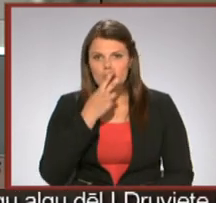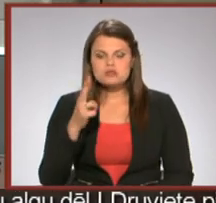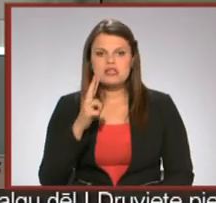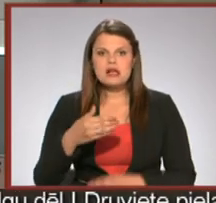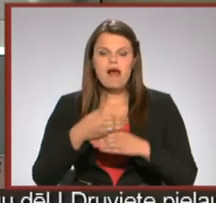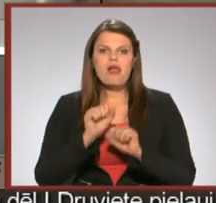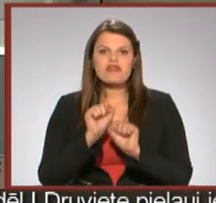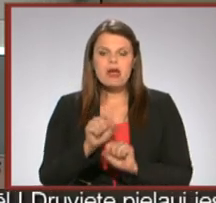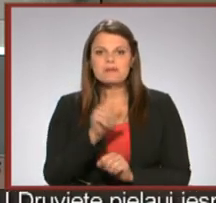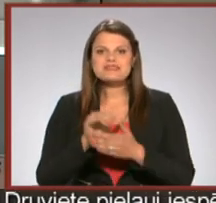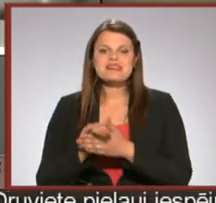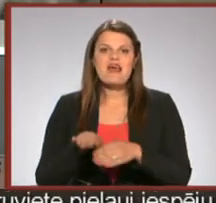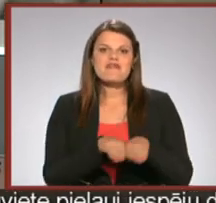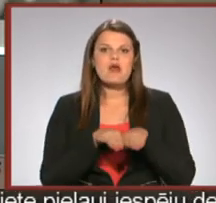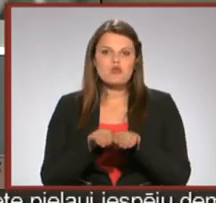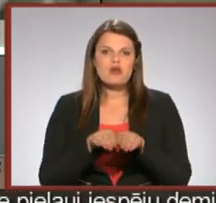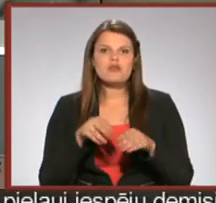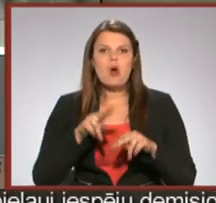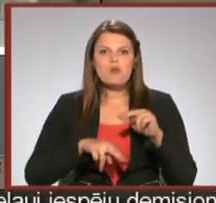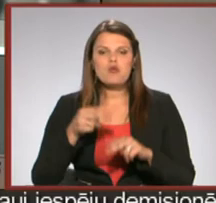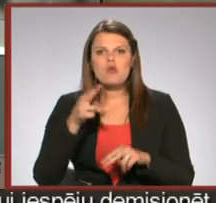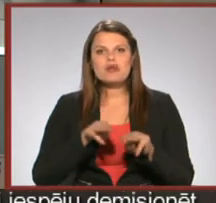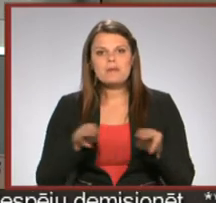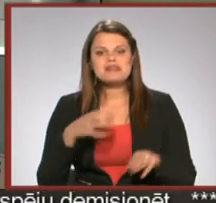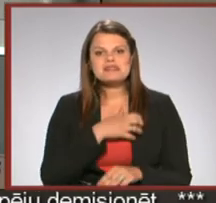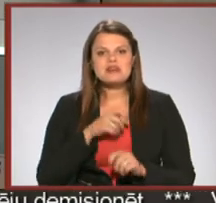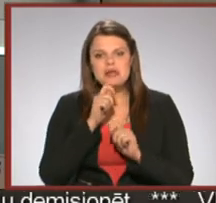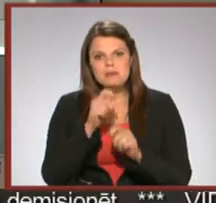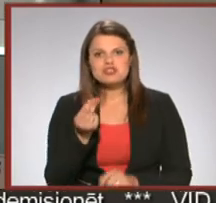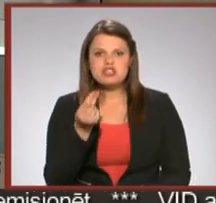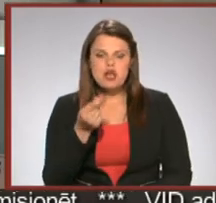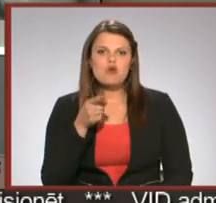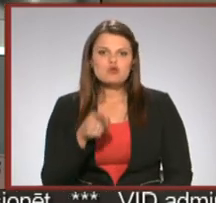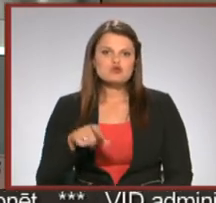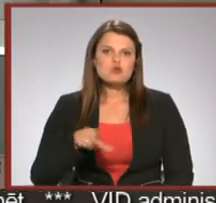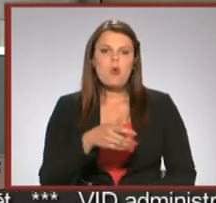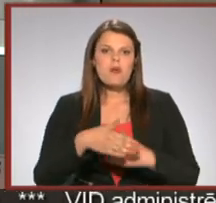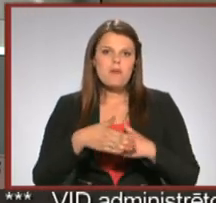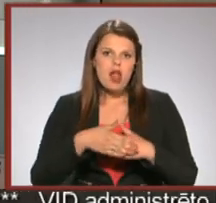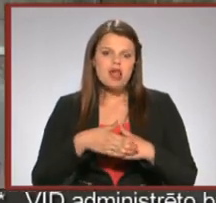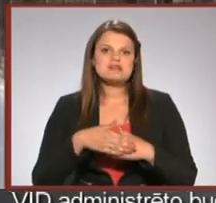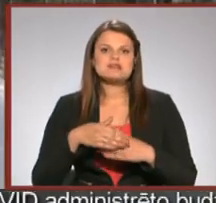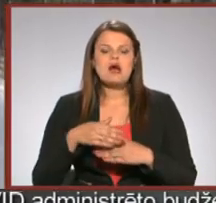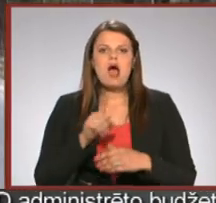un ministrijai bija jāpiešķir līdzekļi arī Upmales aizsargdambju izbūvēji un skaidro TV Spektrs.